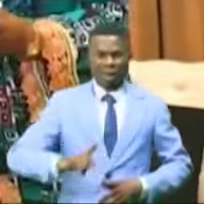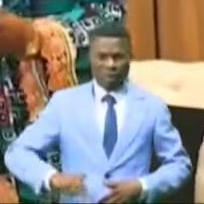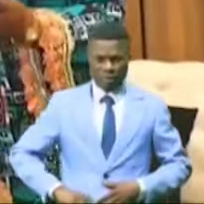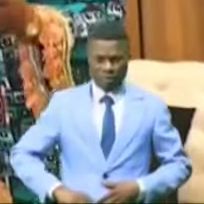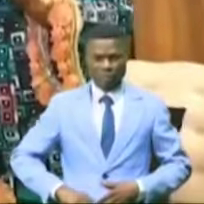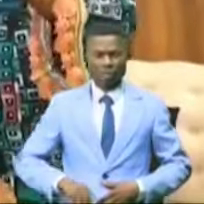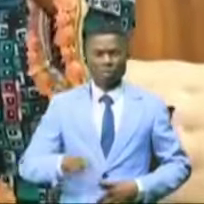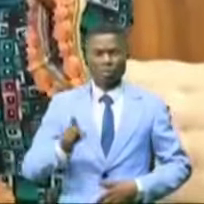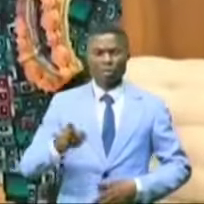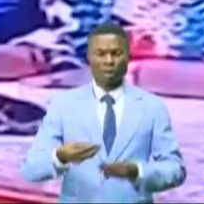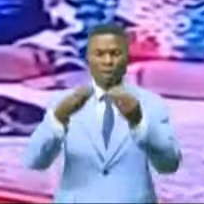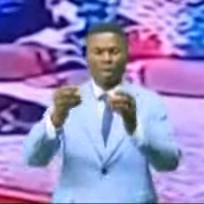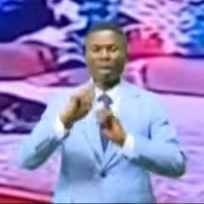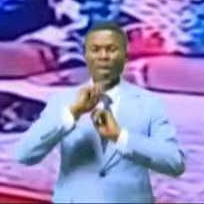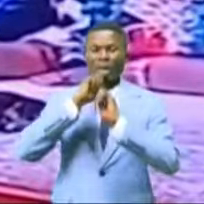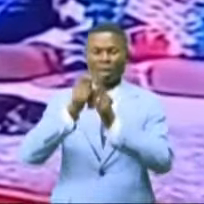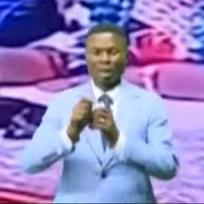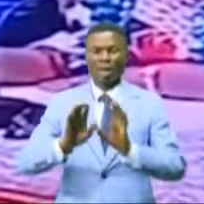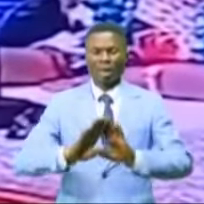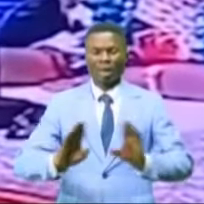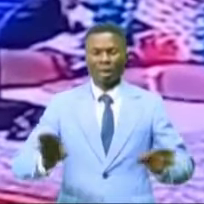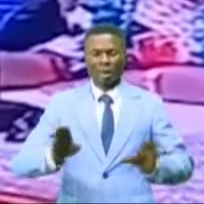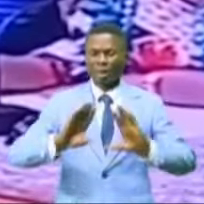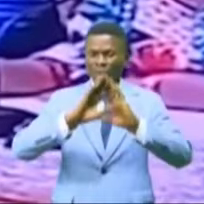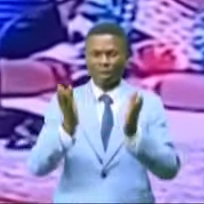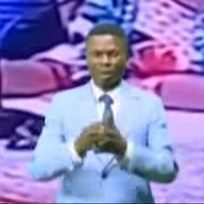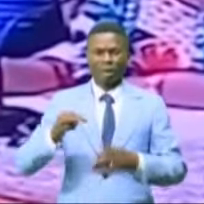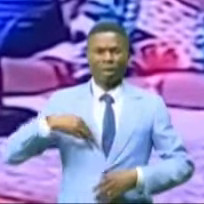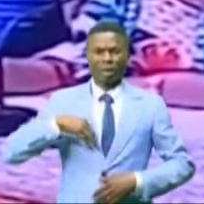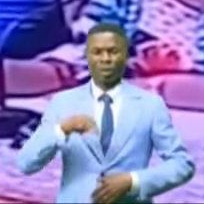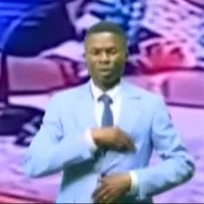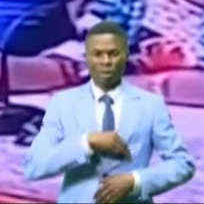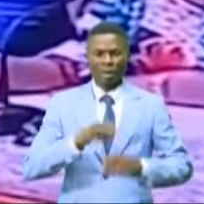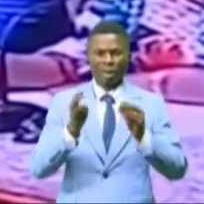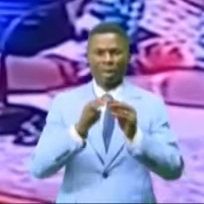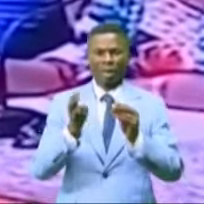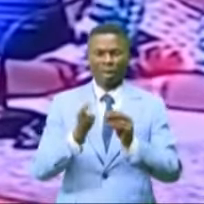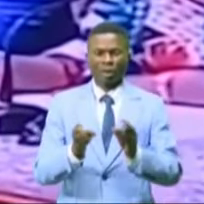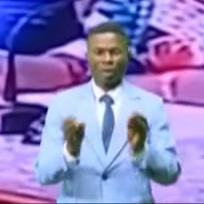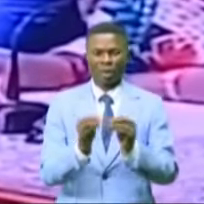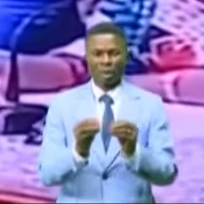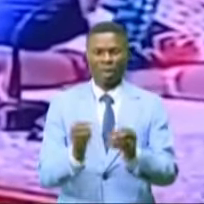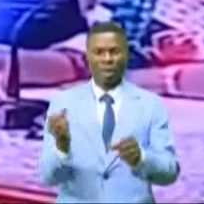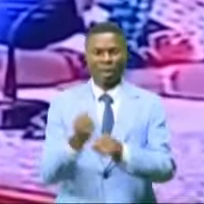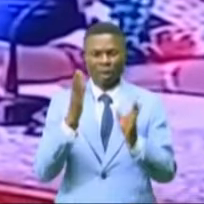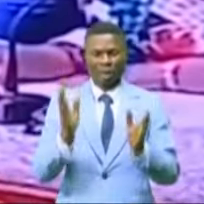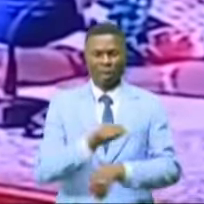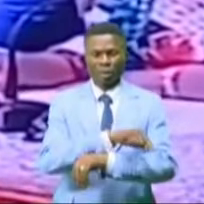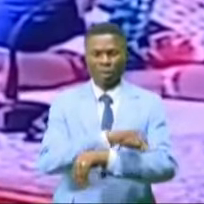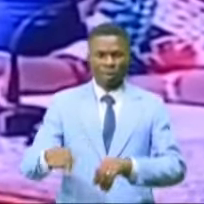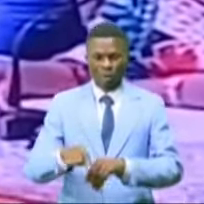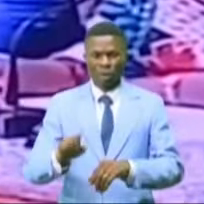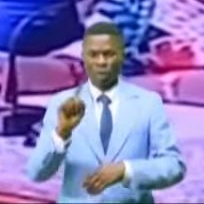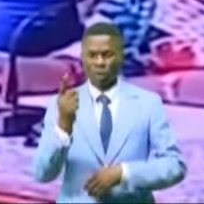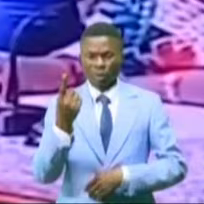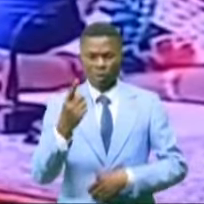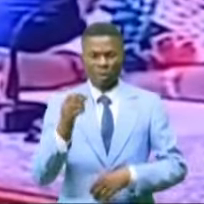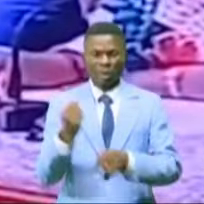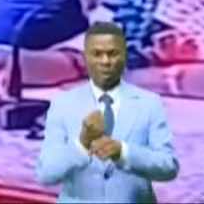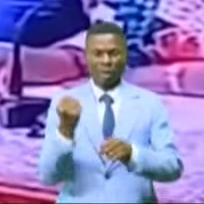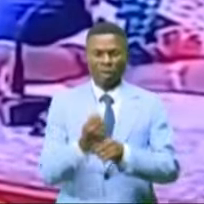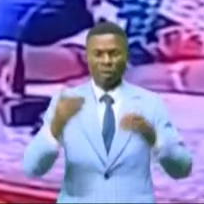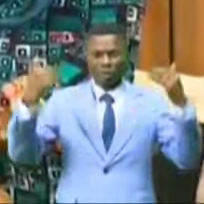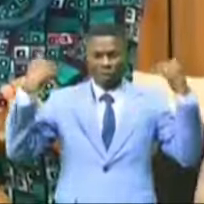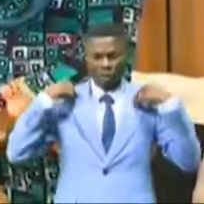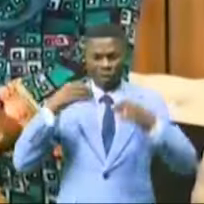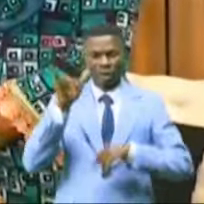A dédié ce trophée de mérite à tous les membres de l'Assemblée plénière, le personnel du cabinet unique, les agents et cadres